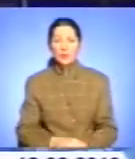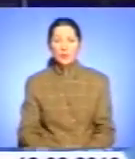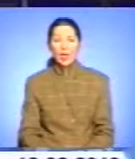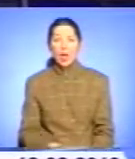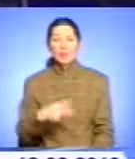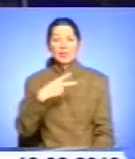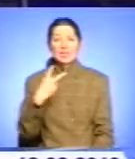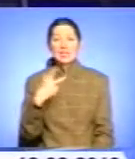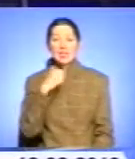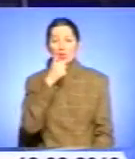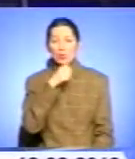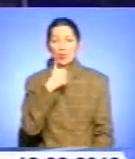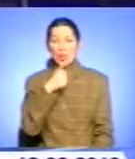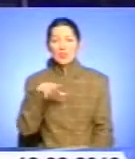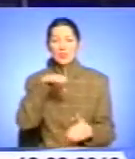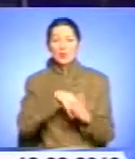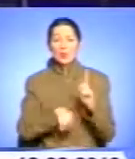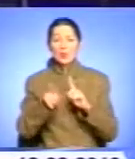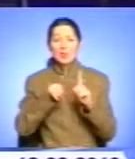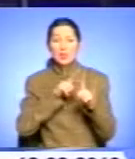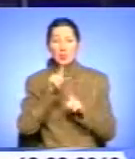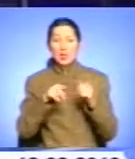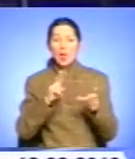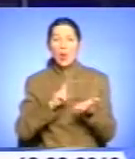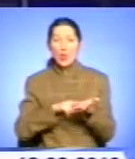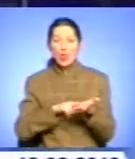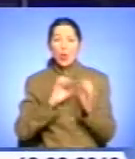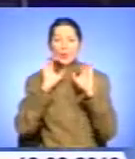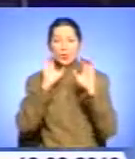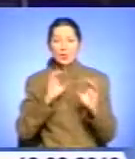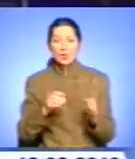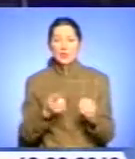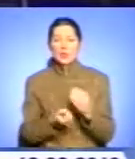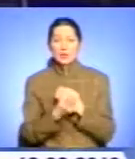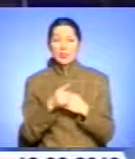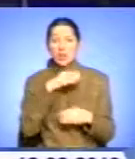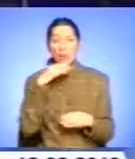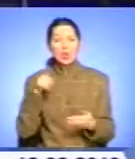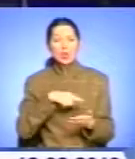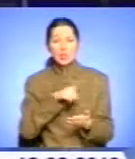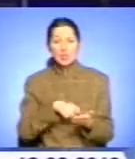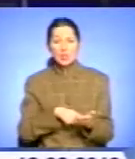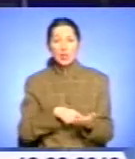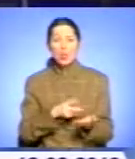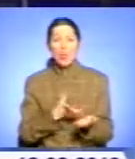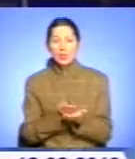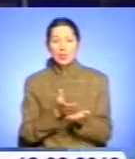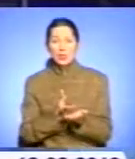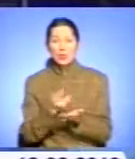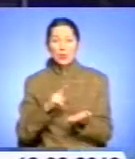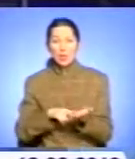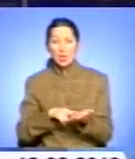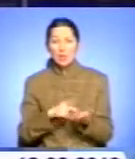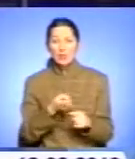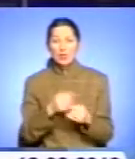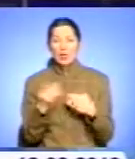У 2013-му внесено зміни у податкове законодавство. Звідси і багато запитань у платників податків. Це стосується податку на